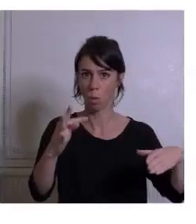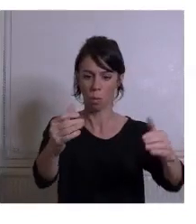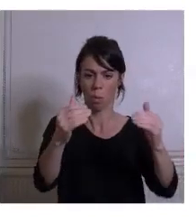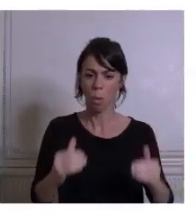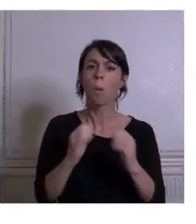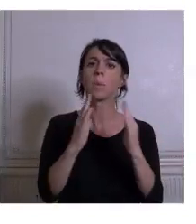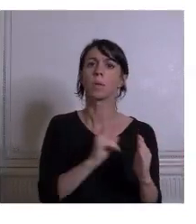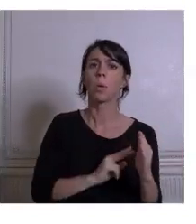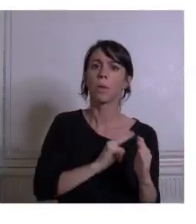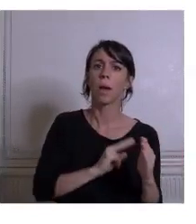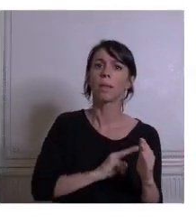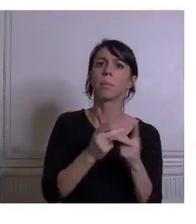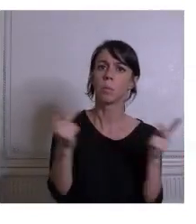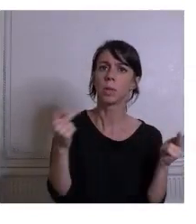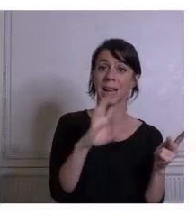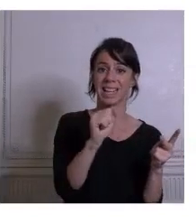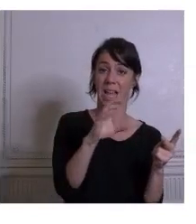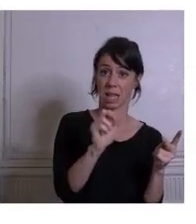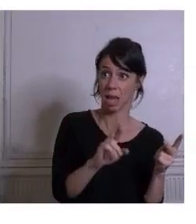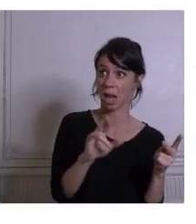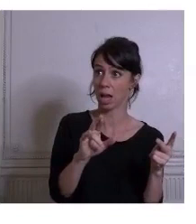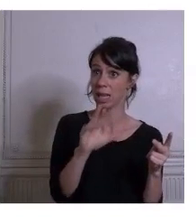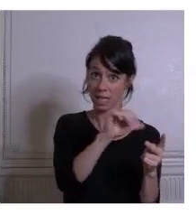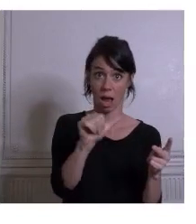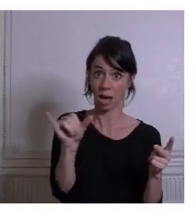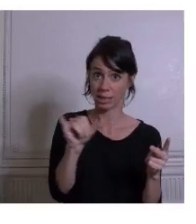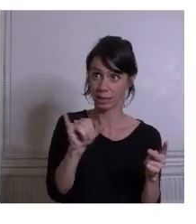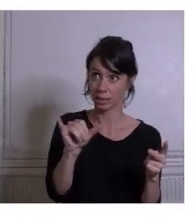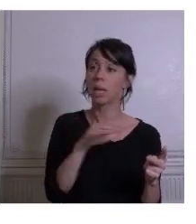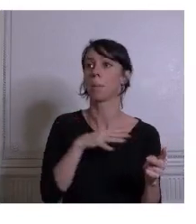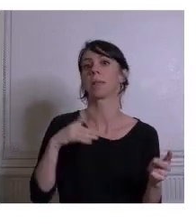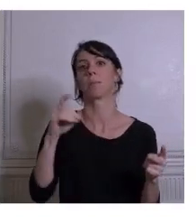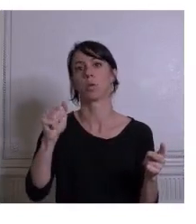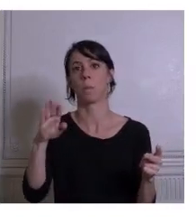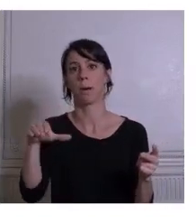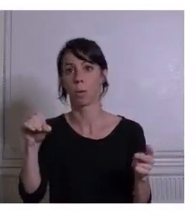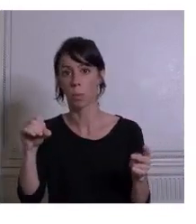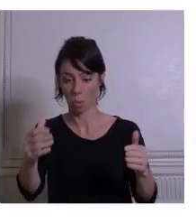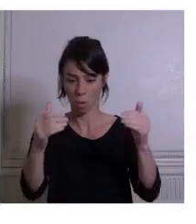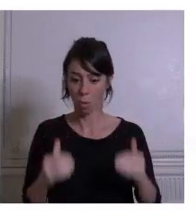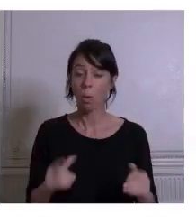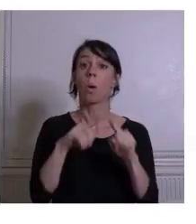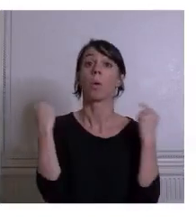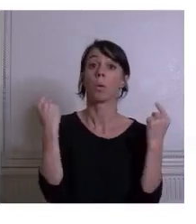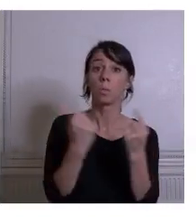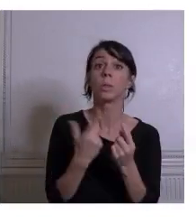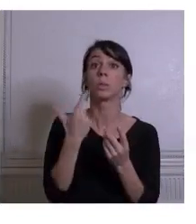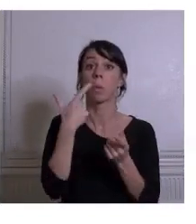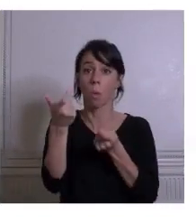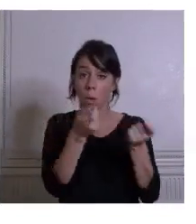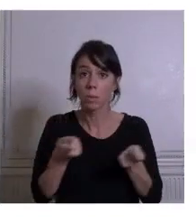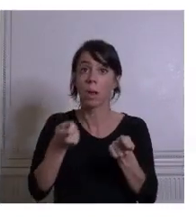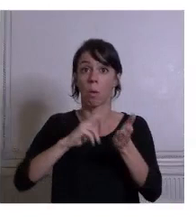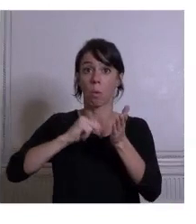même tableau, on dit le tableau de Christian Bardin, donc il te sera transmis pour suivre tous les avenants de cette longue procédure. On